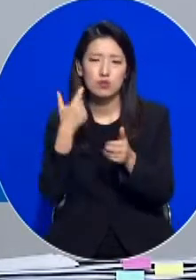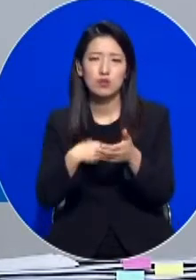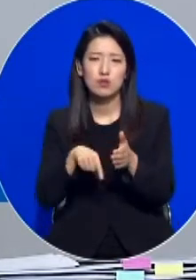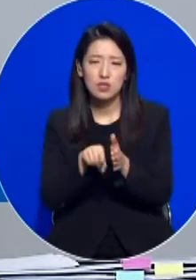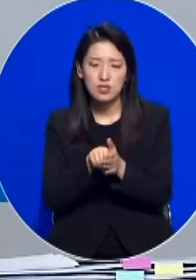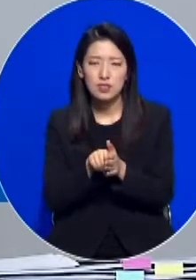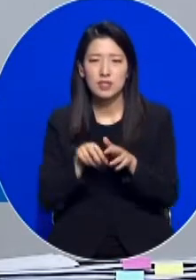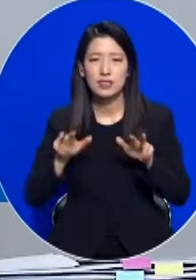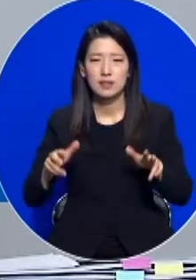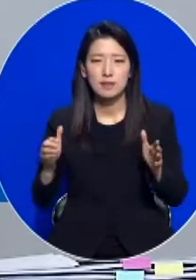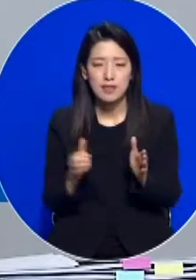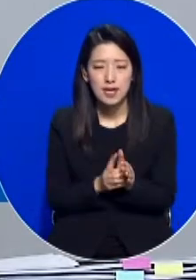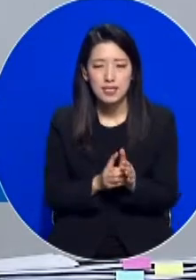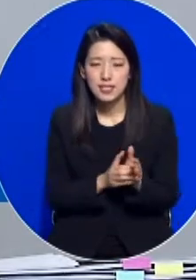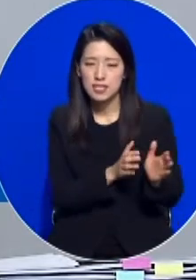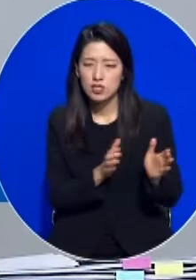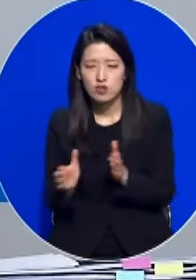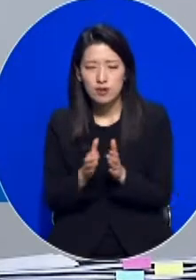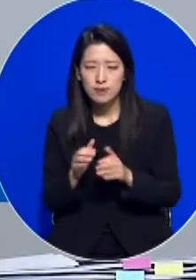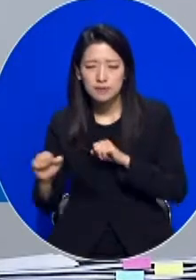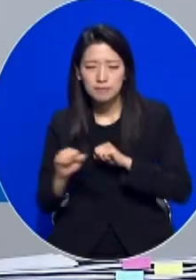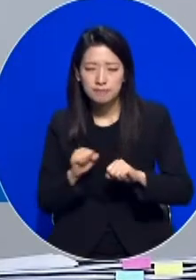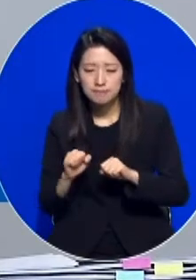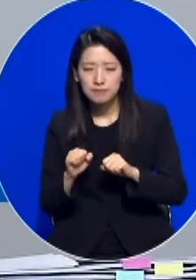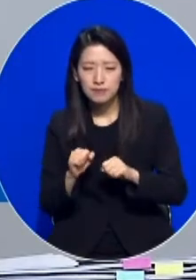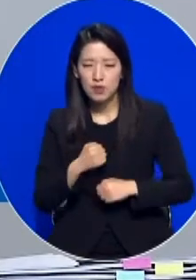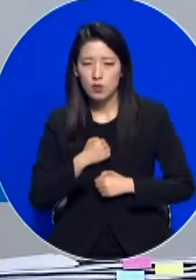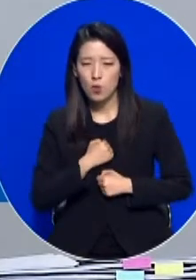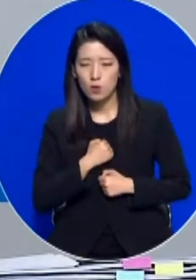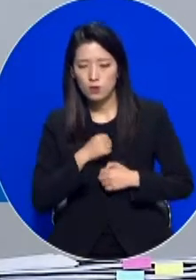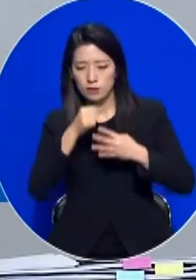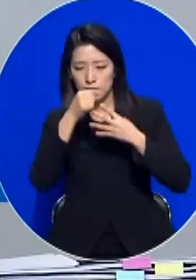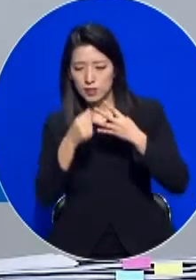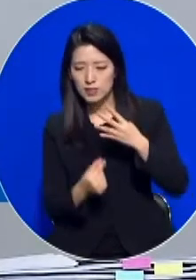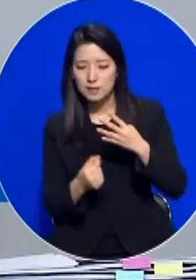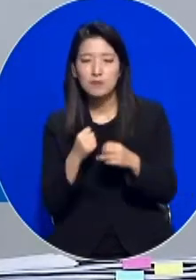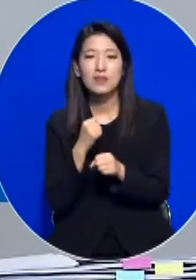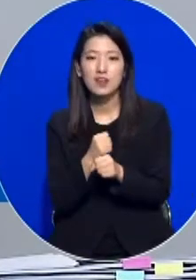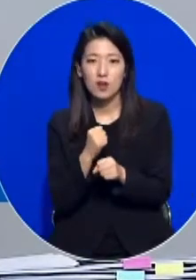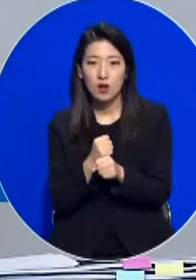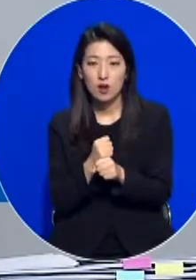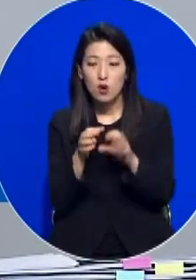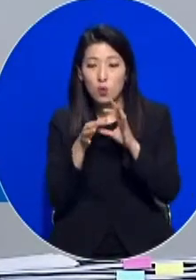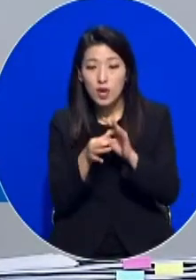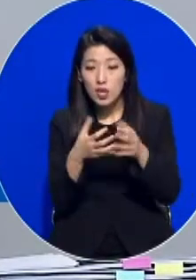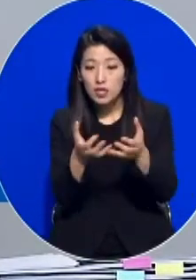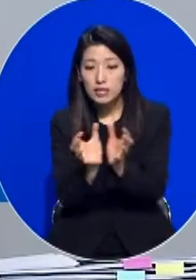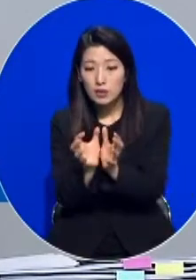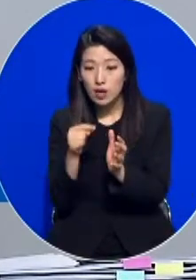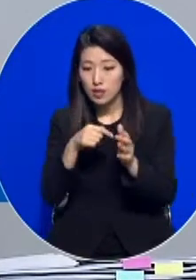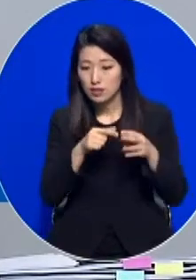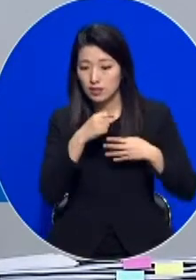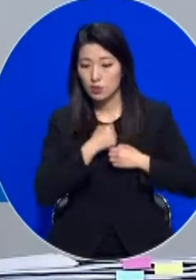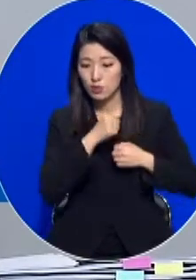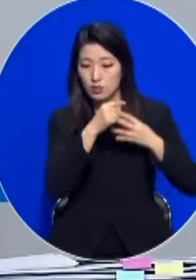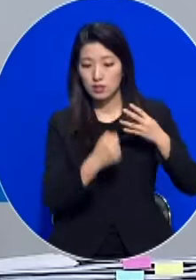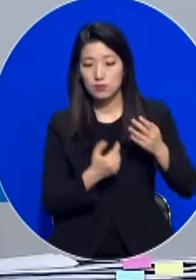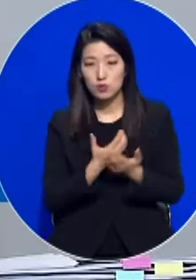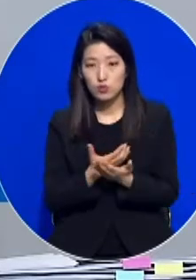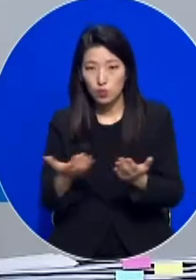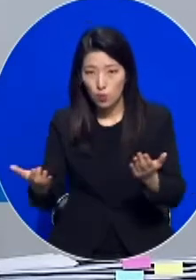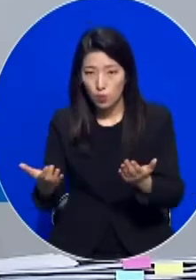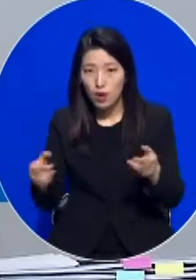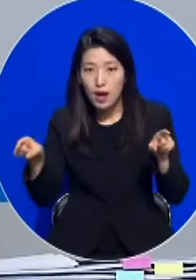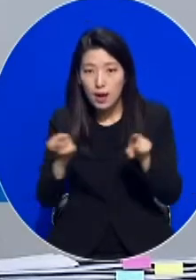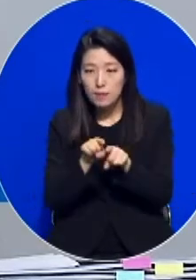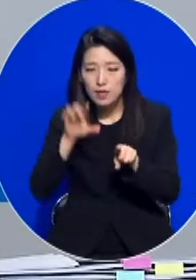그동안 예방접종 대응 추진단에서는 관련 지침을 작성하여 관계 기관에 배포하고 합동 모의